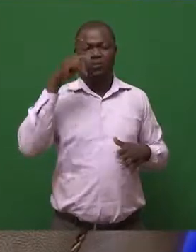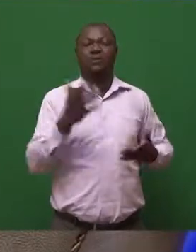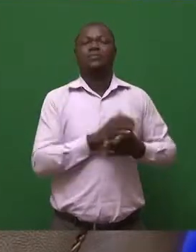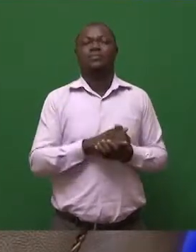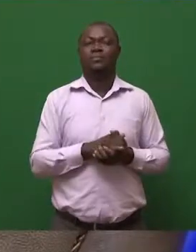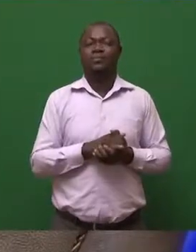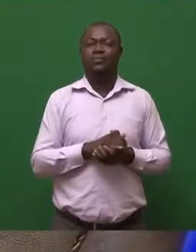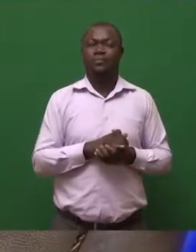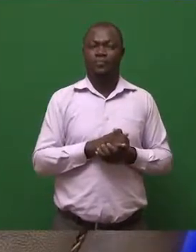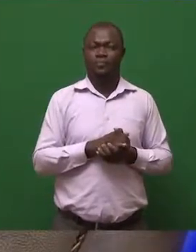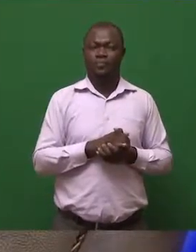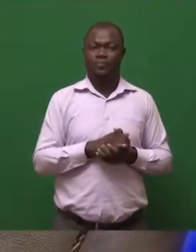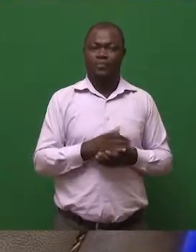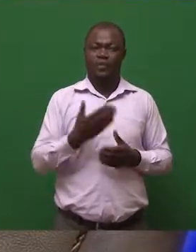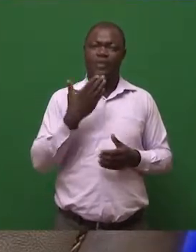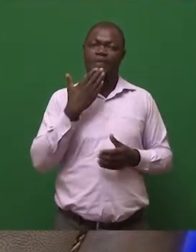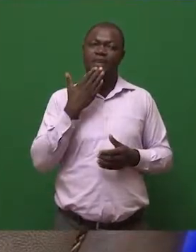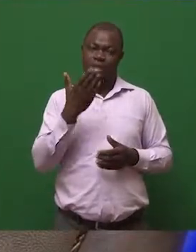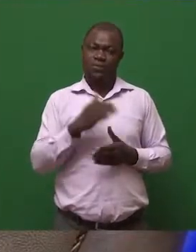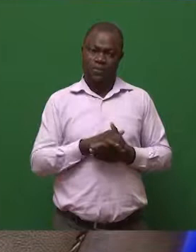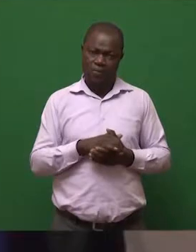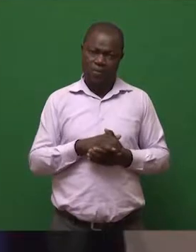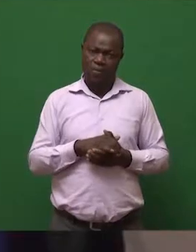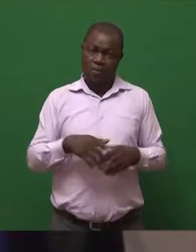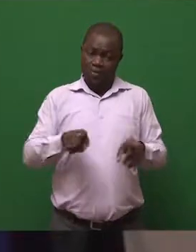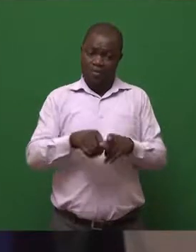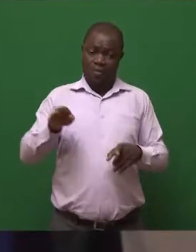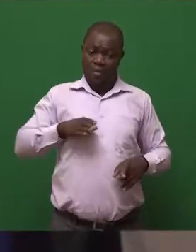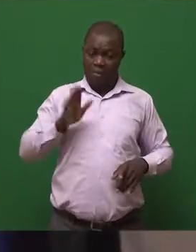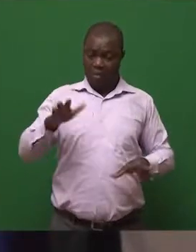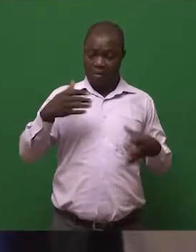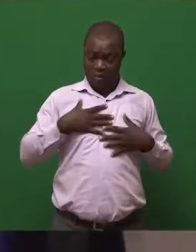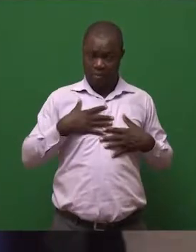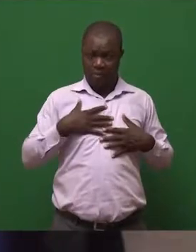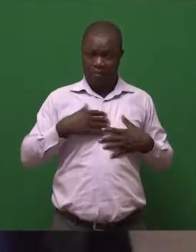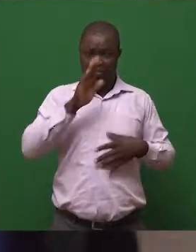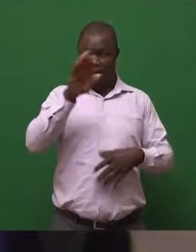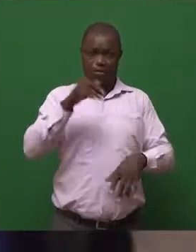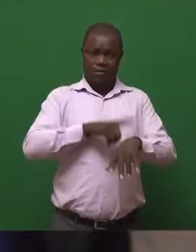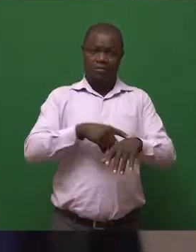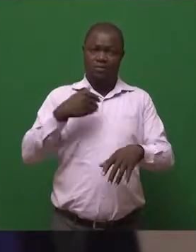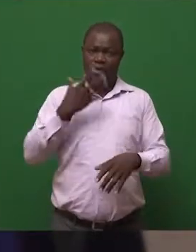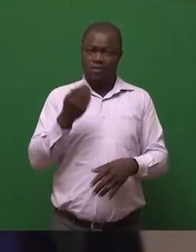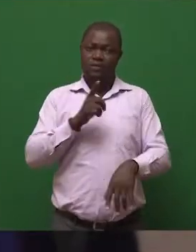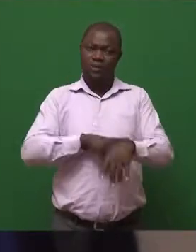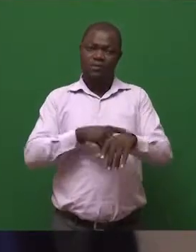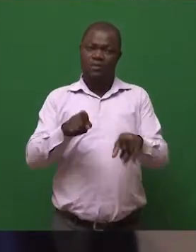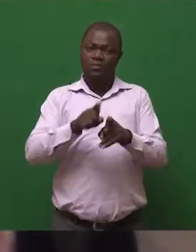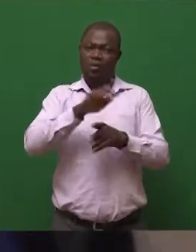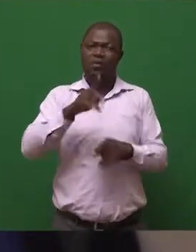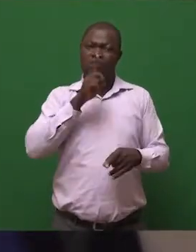yenyu mai gondongwe ndogo yakuna vachinoda mazvita isisu sana mai zvechokwadi pane patinombokurudzirwa